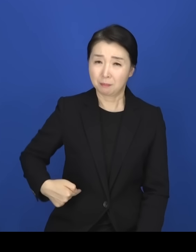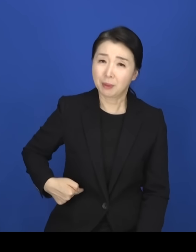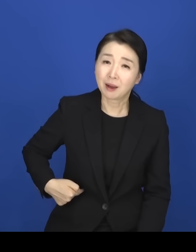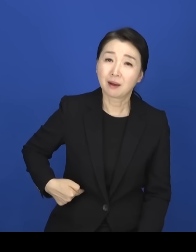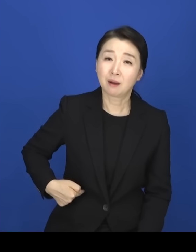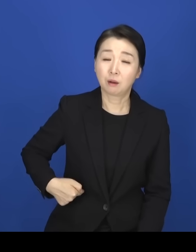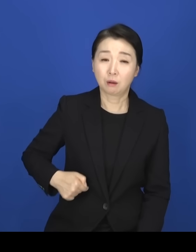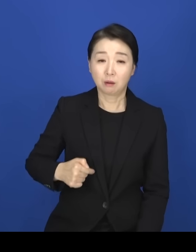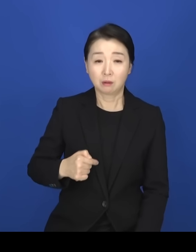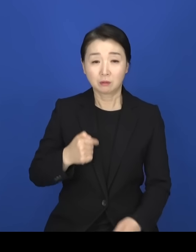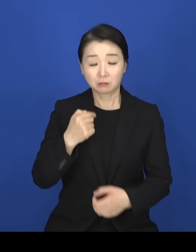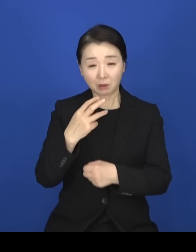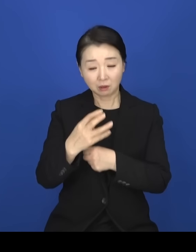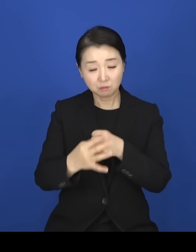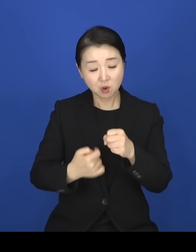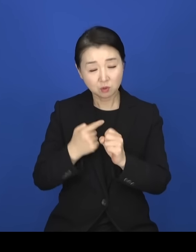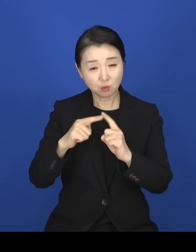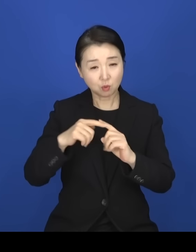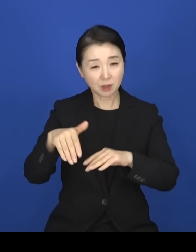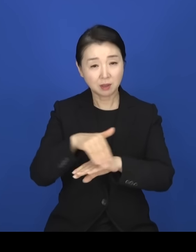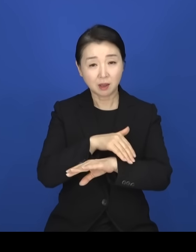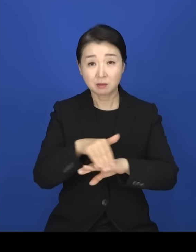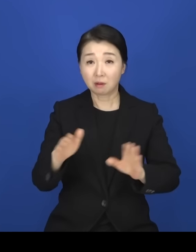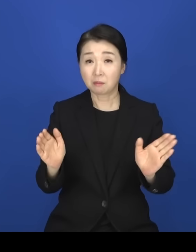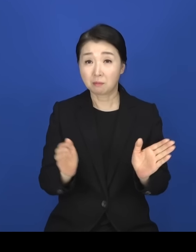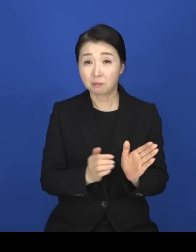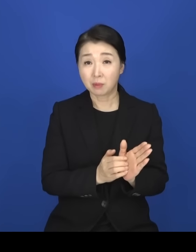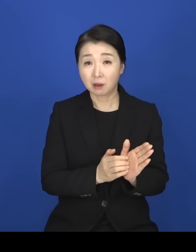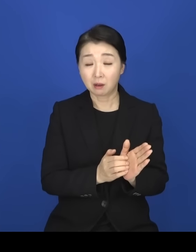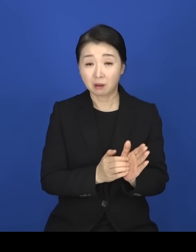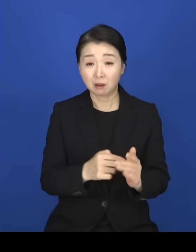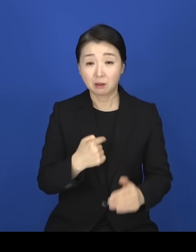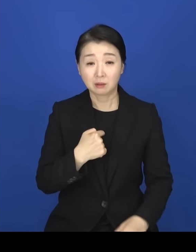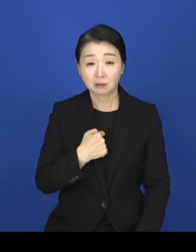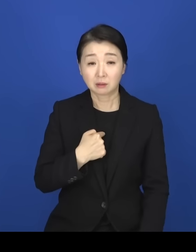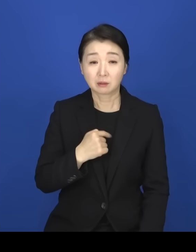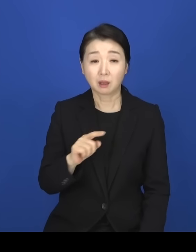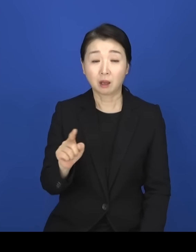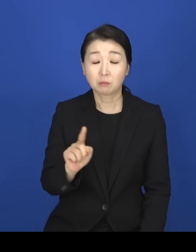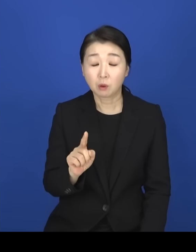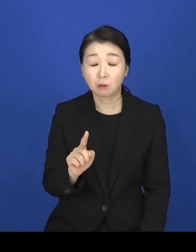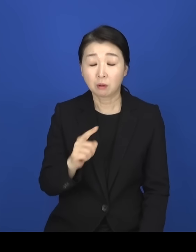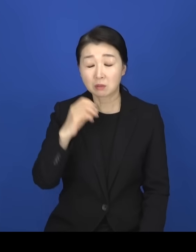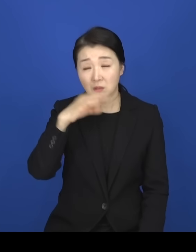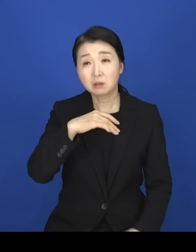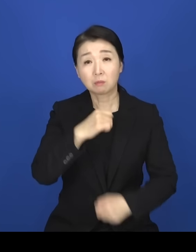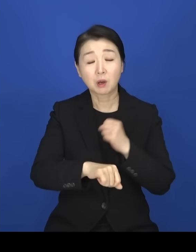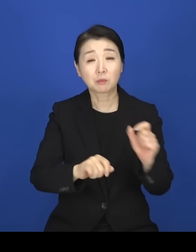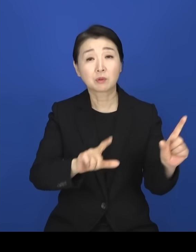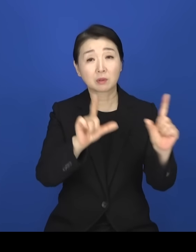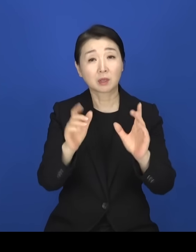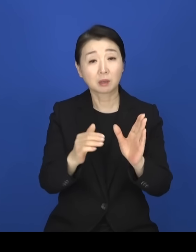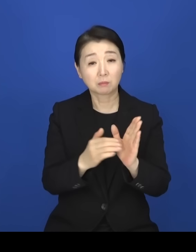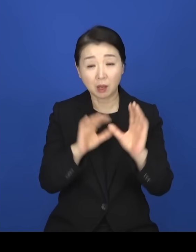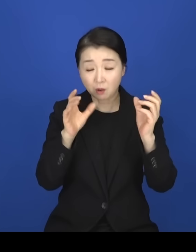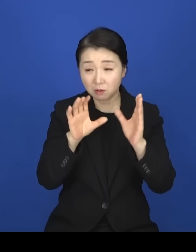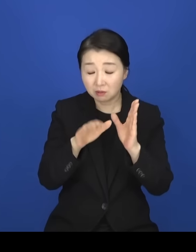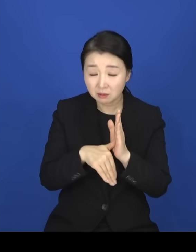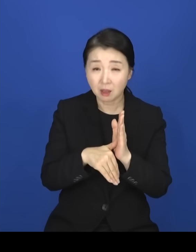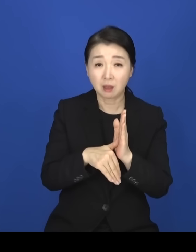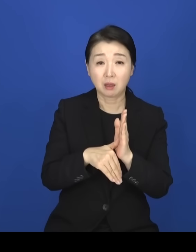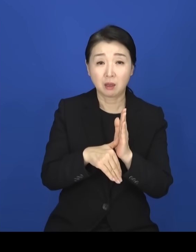예. 내가 몇 년을 교회를 다녔는데 내가 아무리 막 살았고 어렸을 때 막